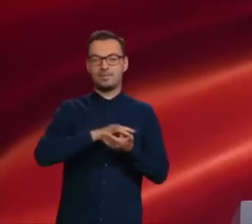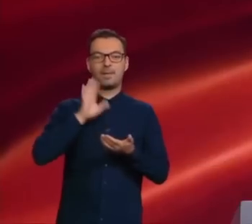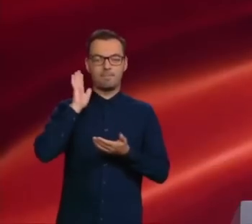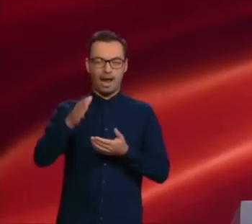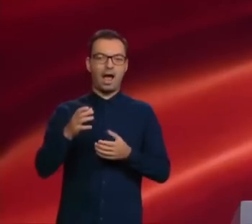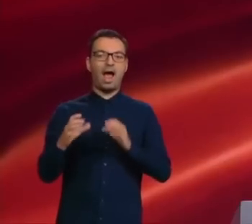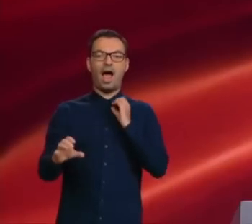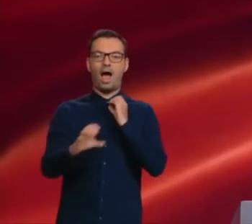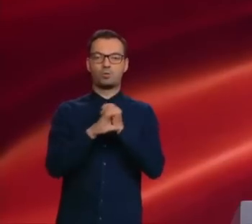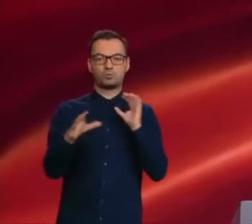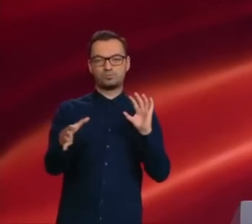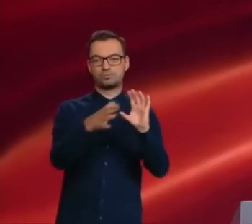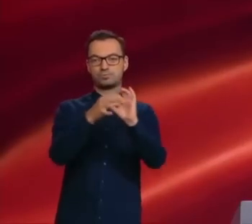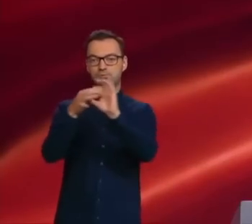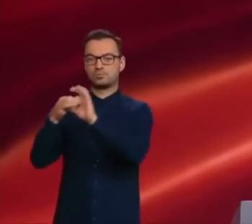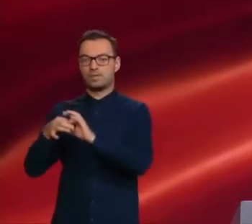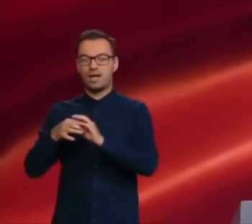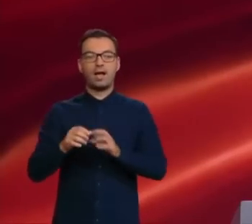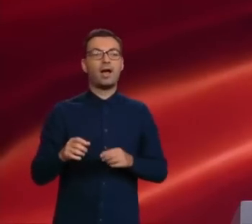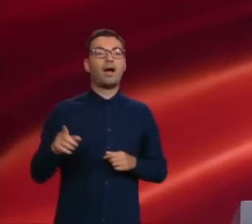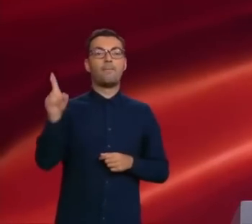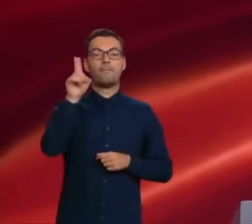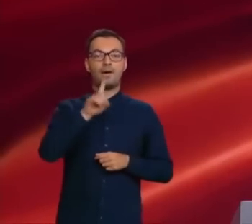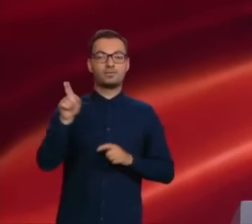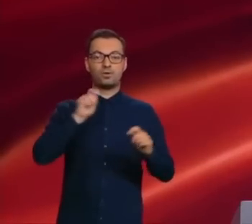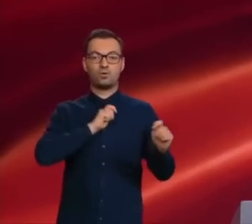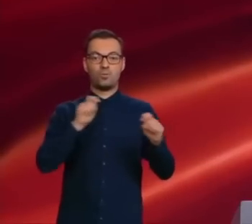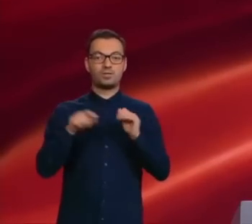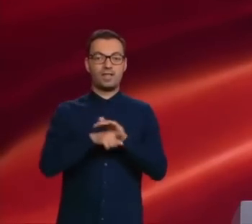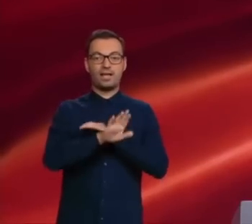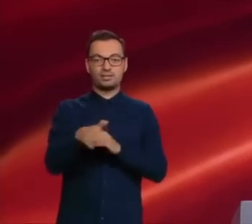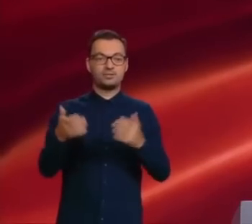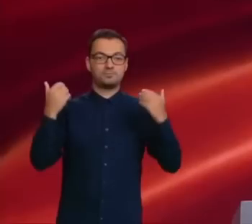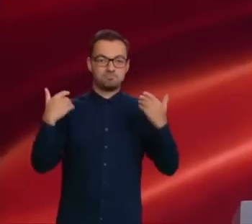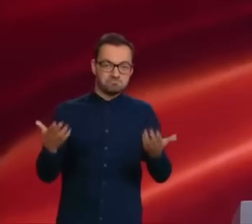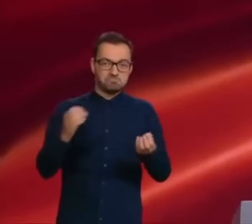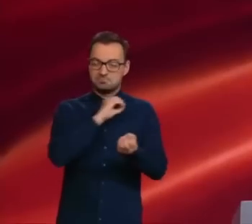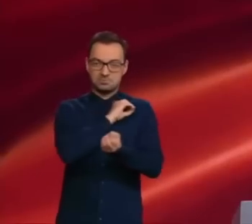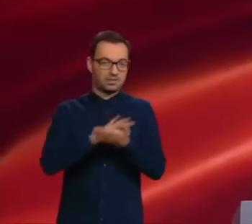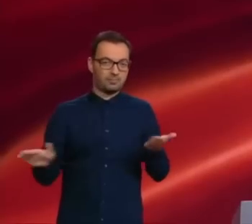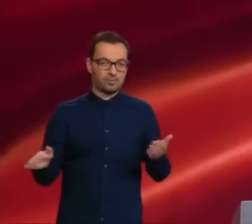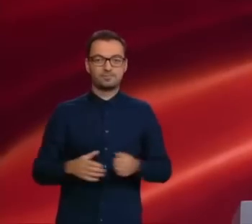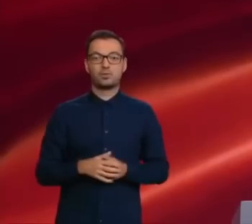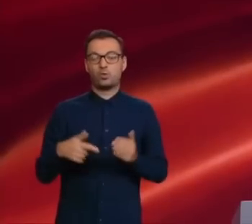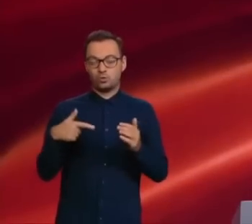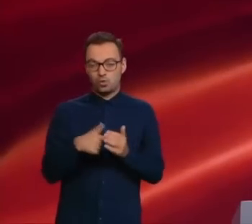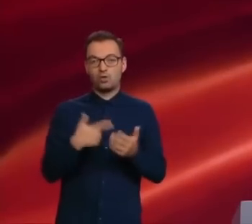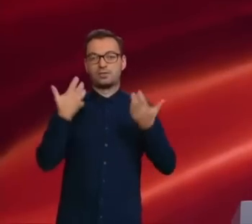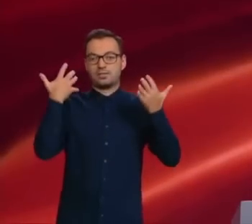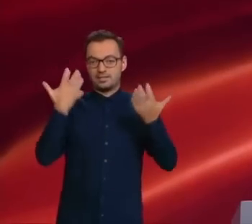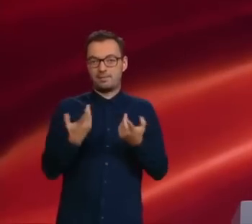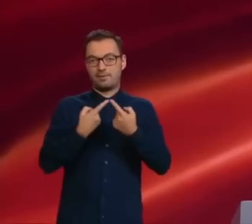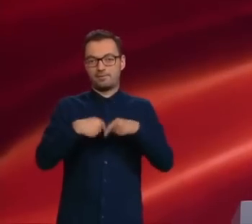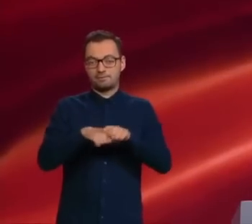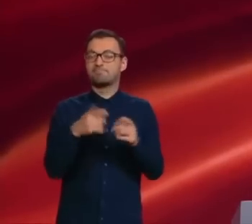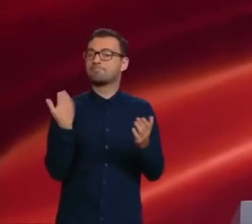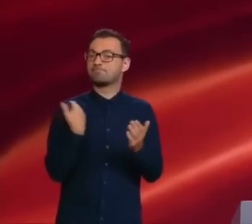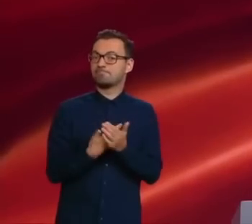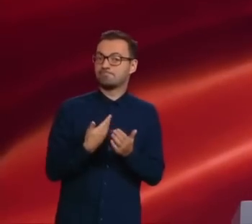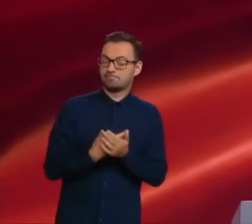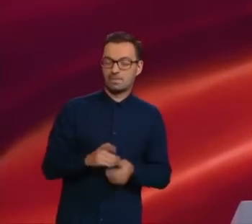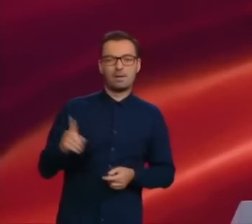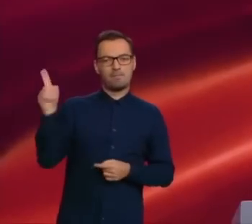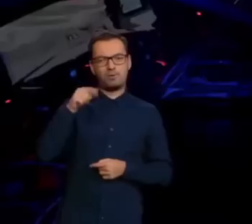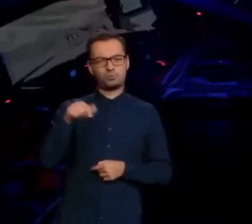autobus. A transport publiczny dla naszych dzieciaków będzie po prostu darmowy. Tego chcemy, dlatego że państwo powinno się